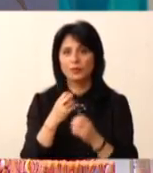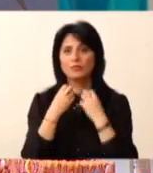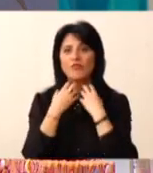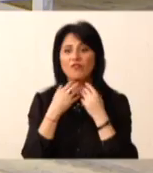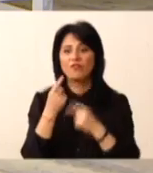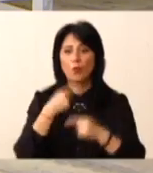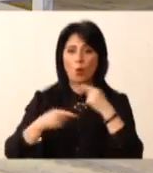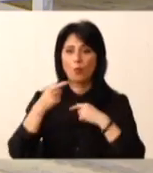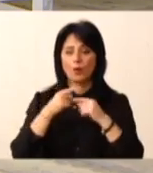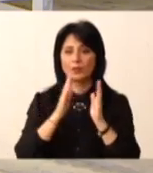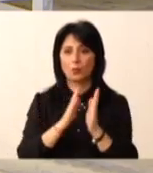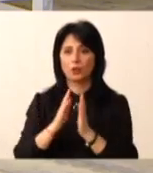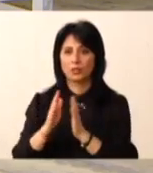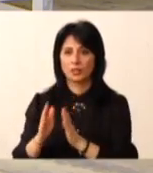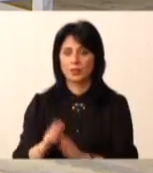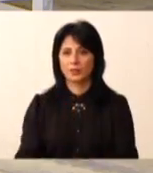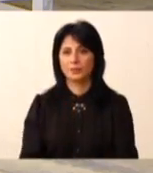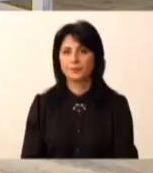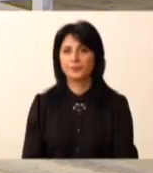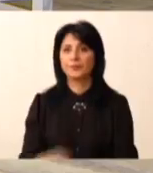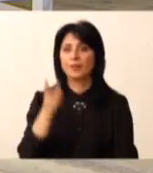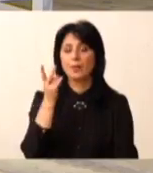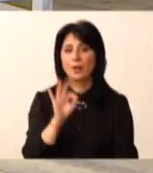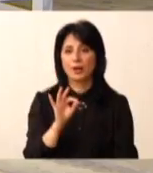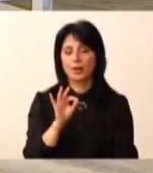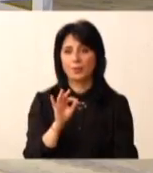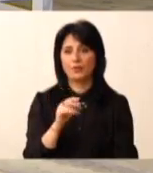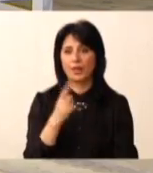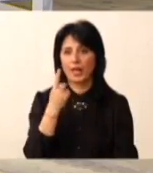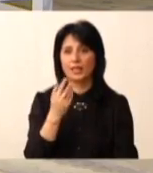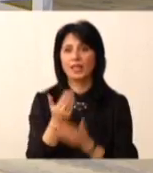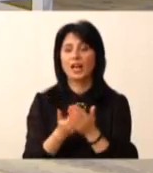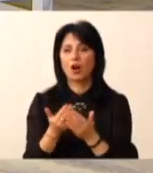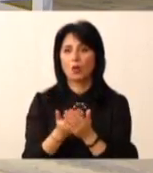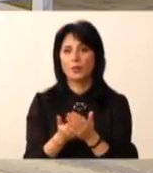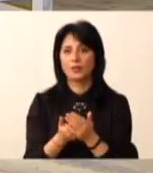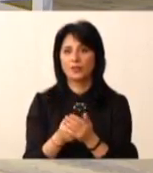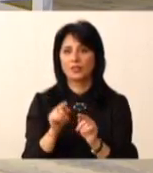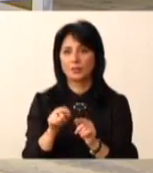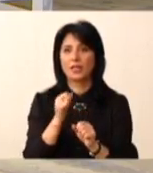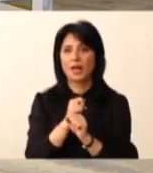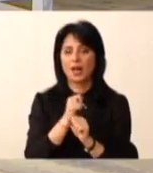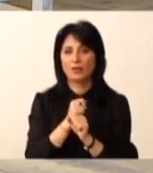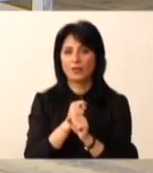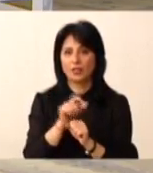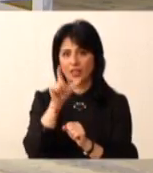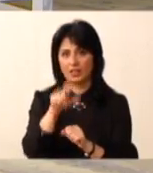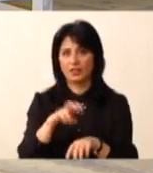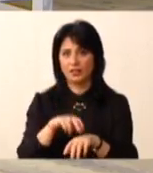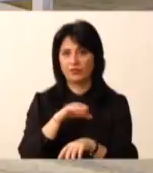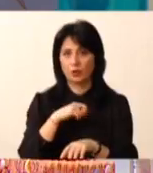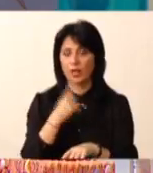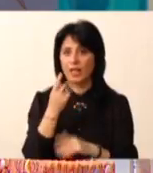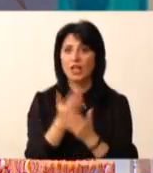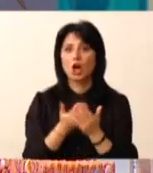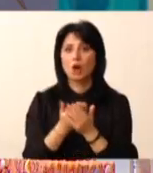ჯირკვლის ფუნქციის ჰორმონალური ფონის მოწესრიგების ფონზე. მაგრამ ერთი რეკომენდაცია, რომელიც ამას გააკეთებენ ენდოკრინოლოგები, მაგრამ